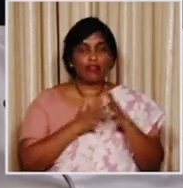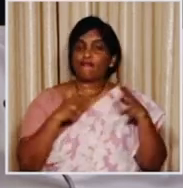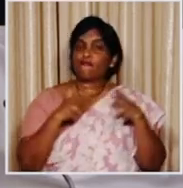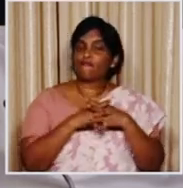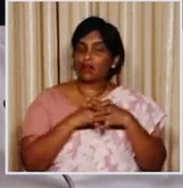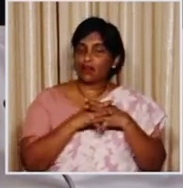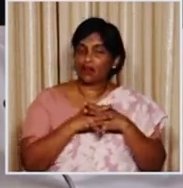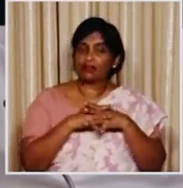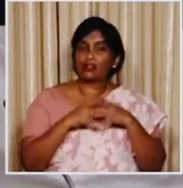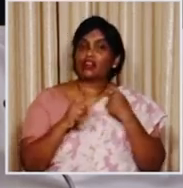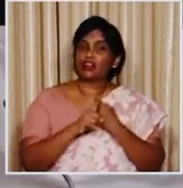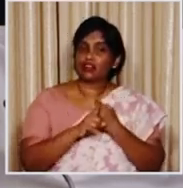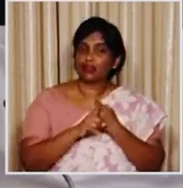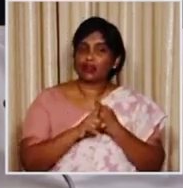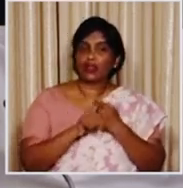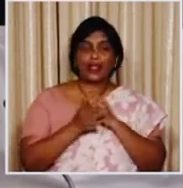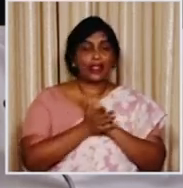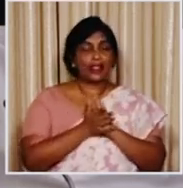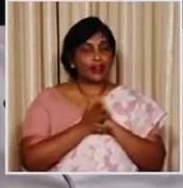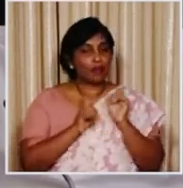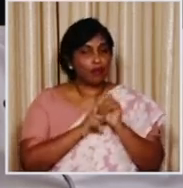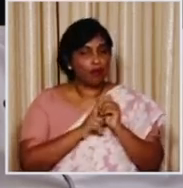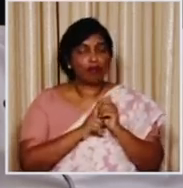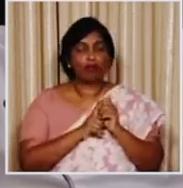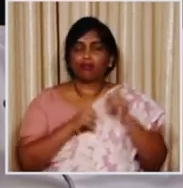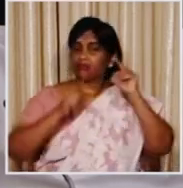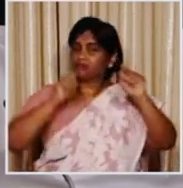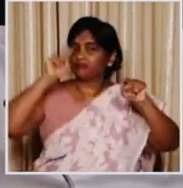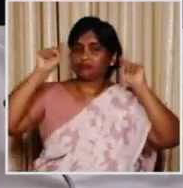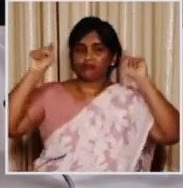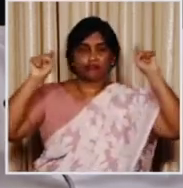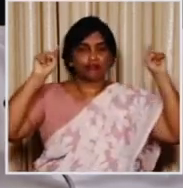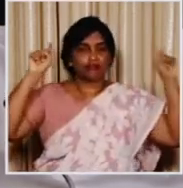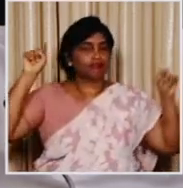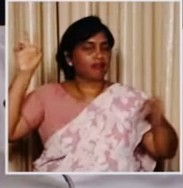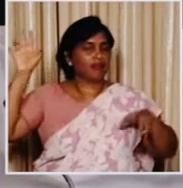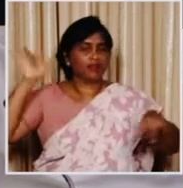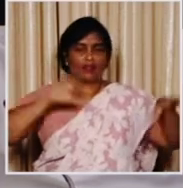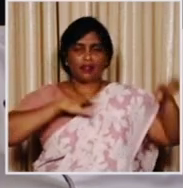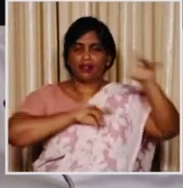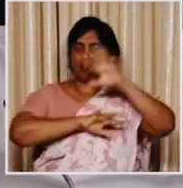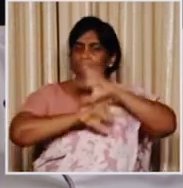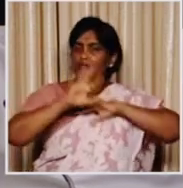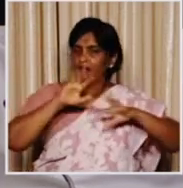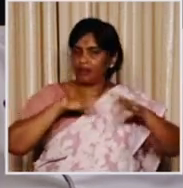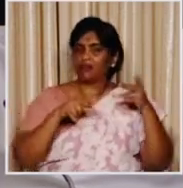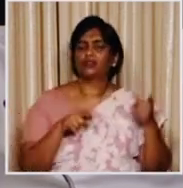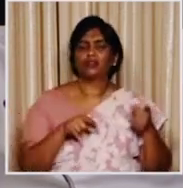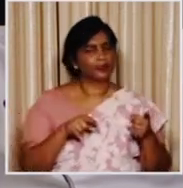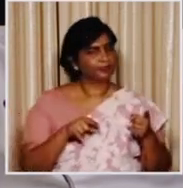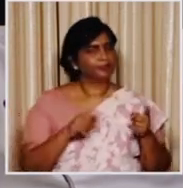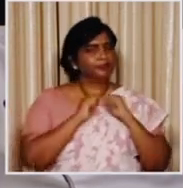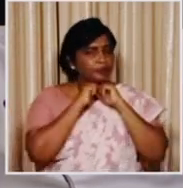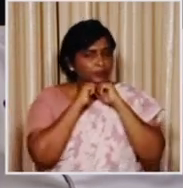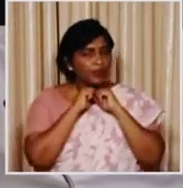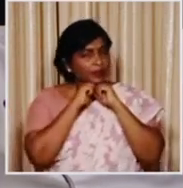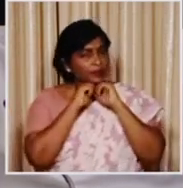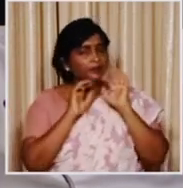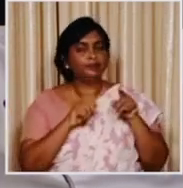වාලච්චේන, කටුපොත, හෙට්ටිපොල, මේ හැම තැනම ගැවසිලා මේගොල්ලෝ හැංගි